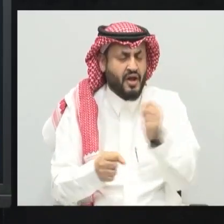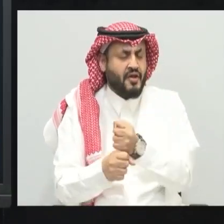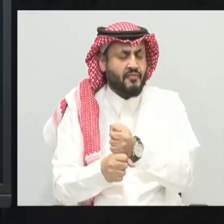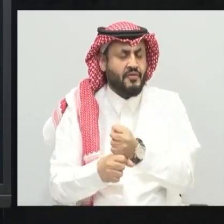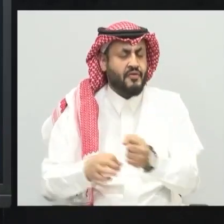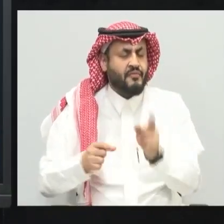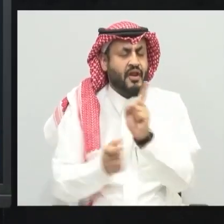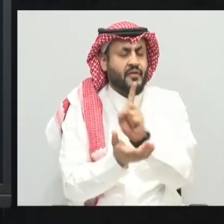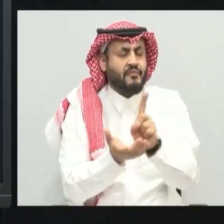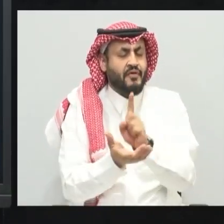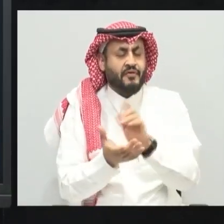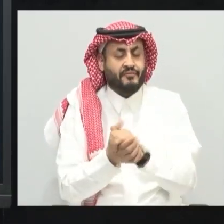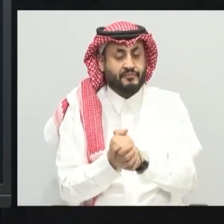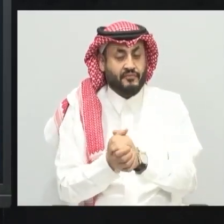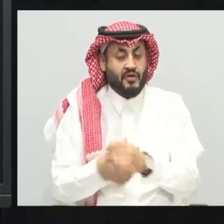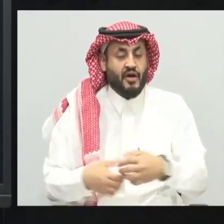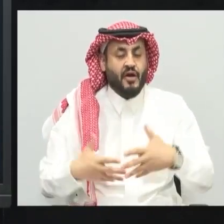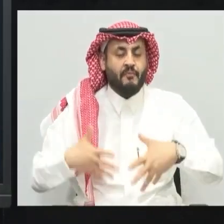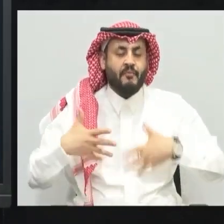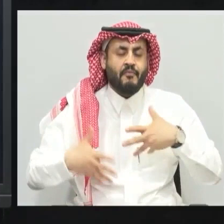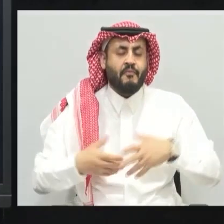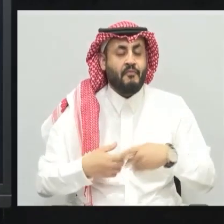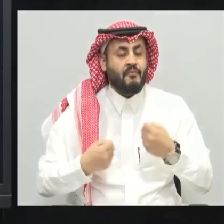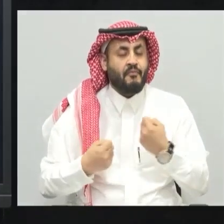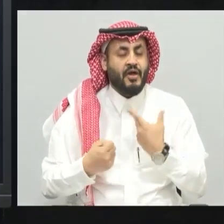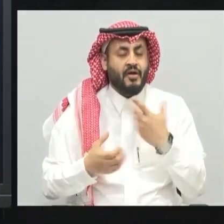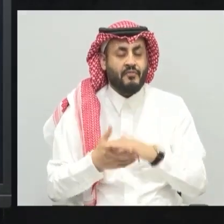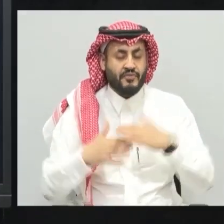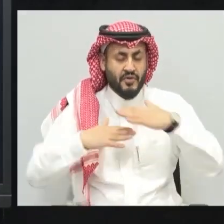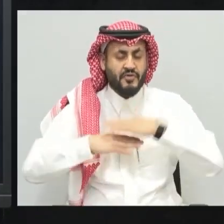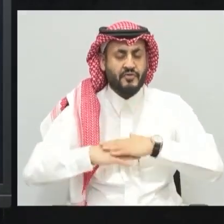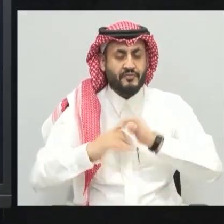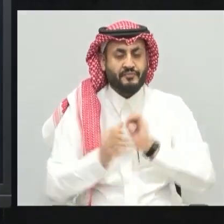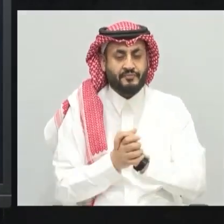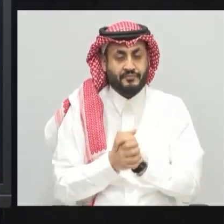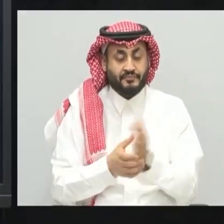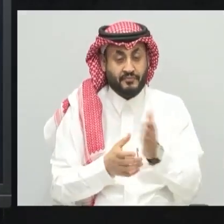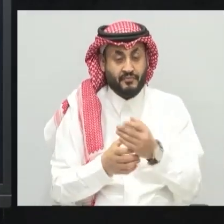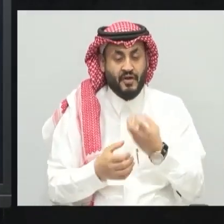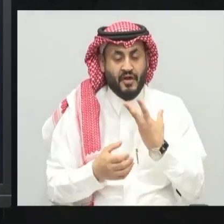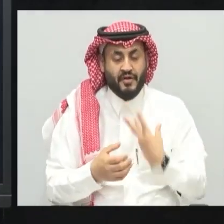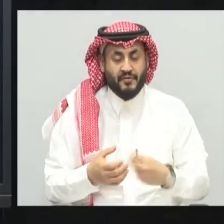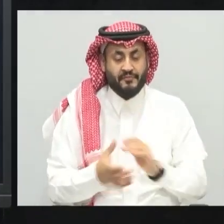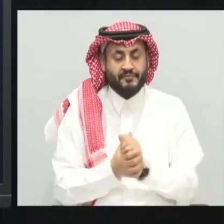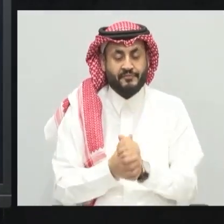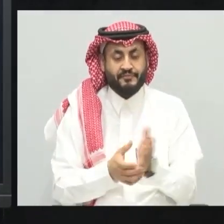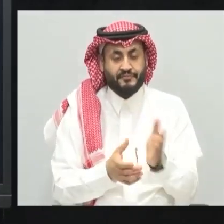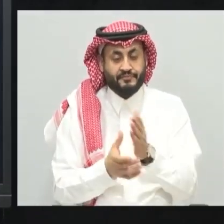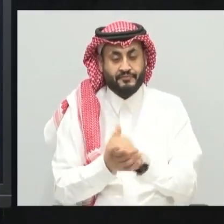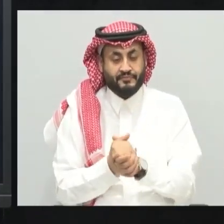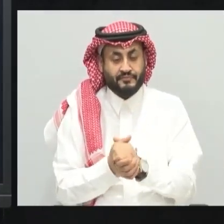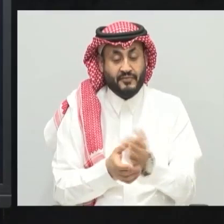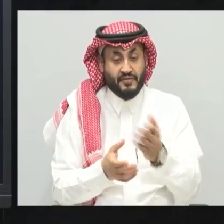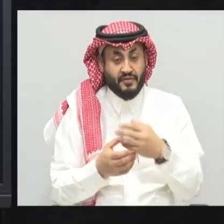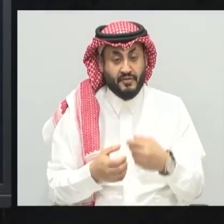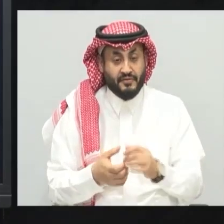في بيئه عمل وهو يشعر بالارتياح و الاستقرار والطمانينه وبالتالي